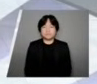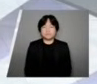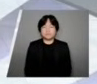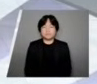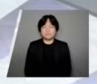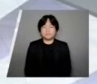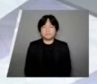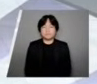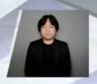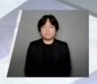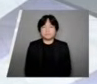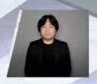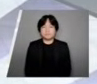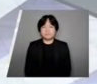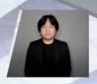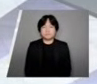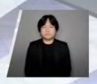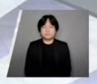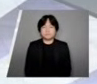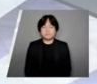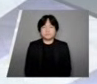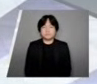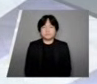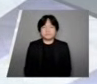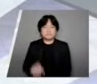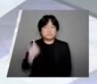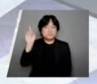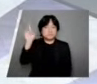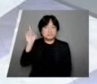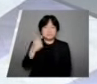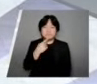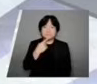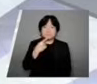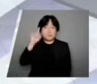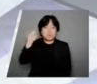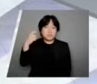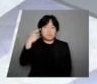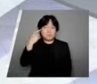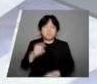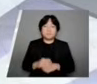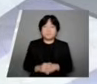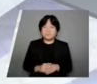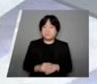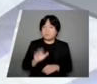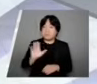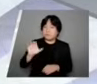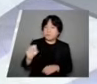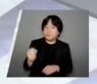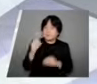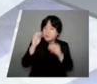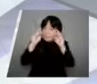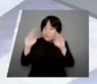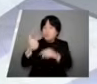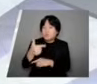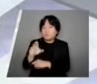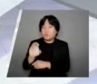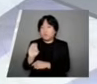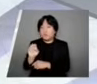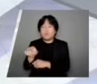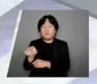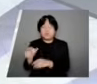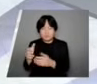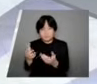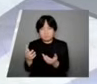Habang buhay na pagka-disqualify sa anumang opisina ng gobyerno at hindi rin makukuha ang lahat ng retirement benefits. Yan ang mga kalakip